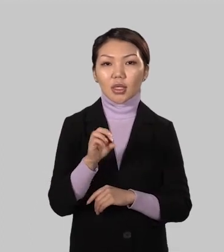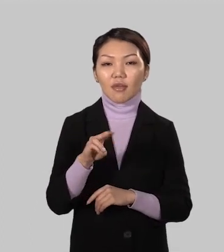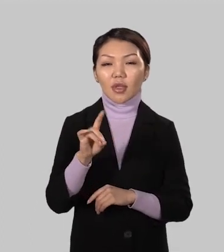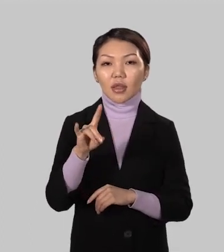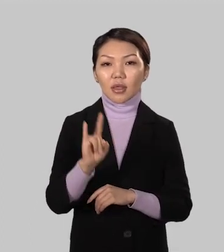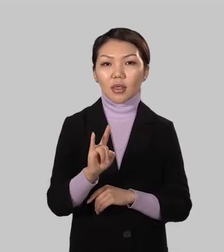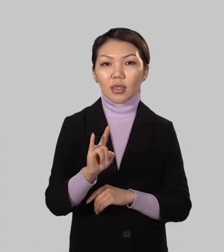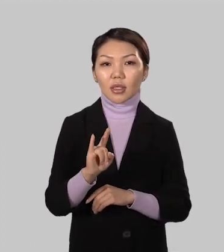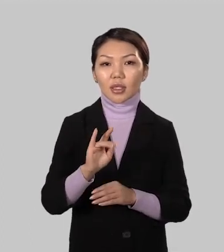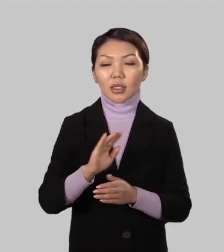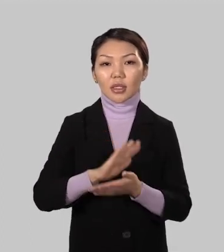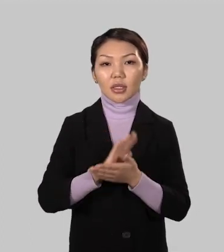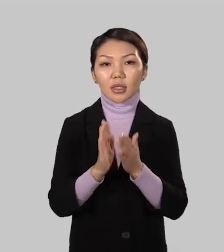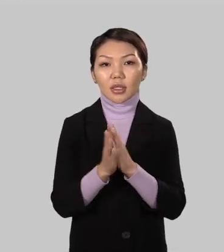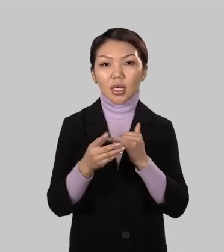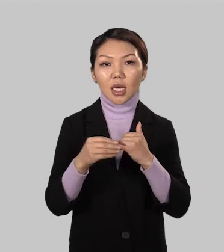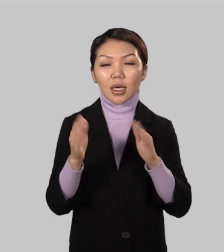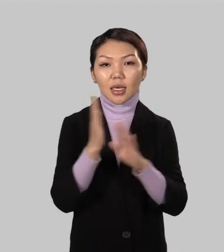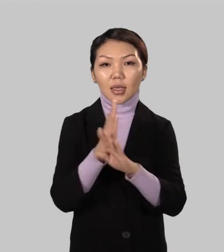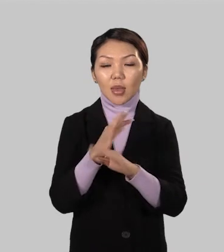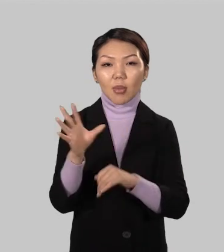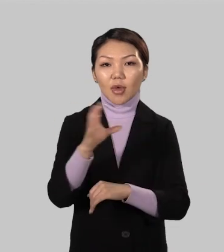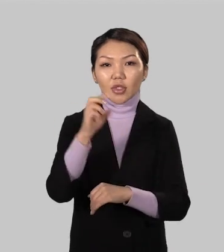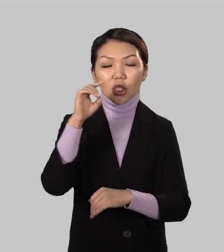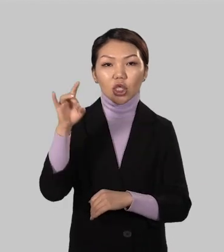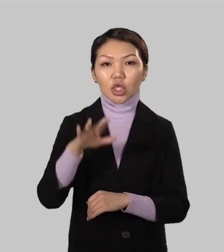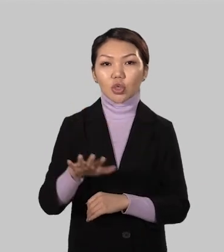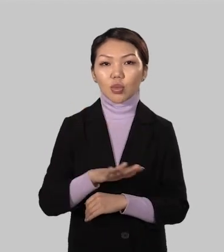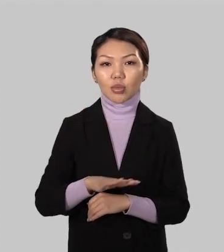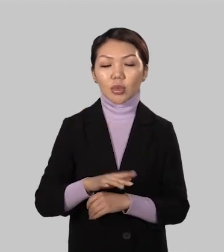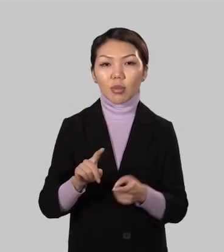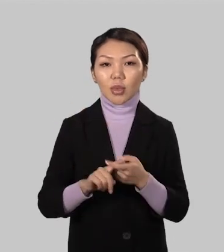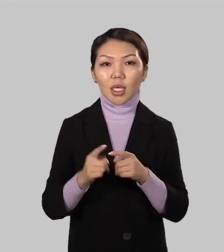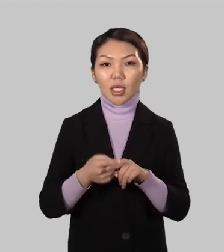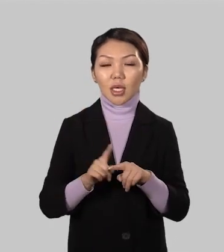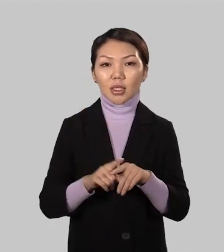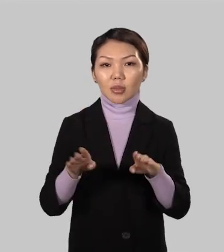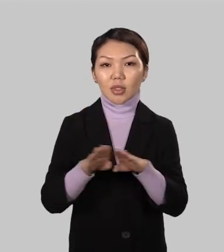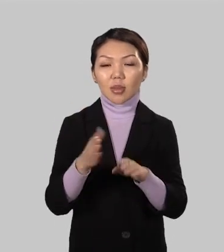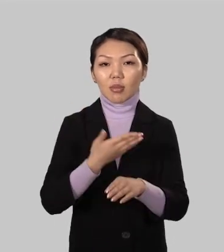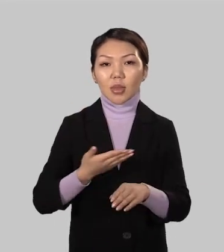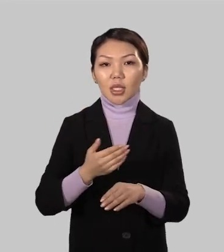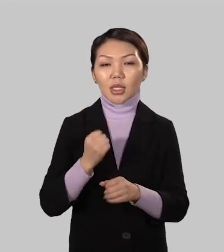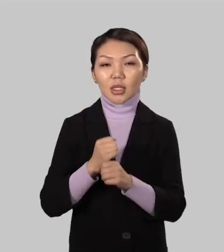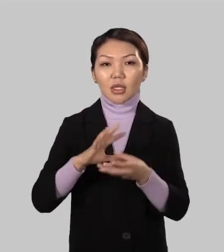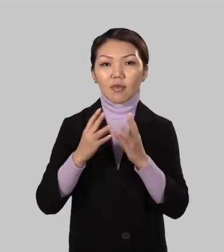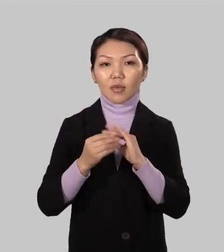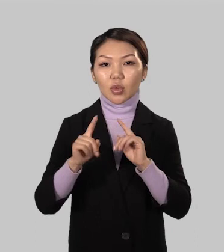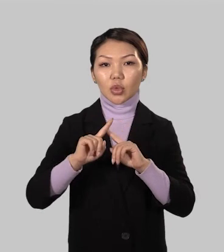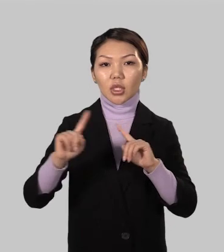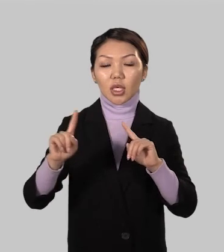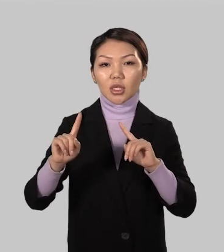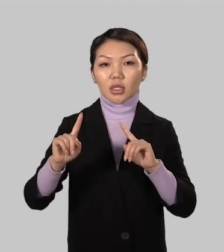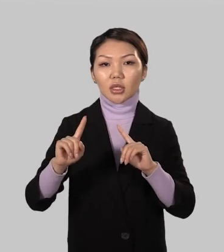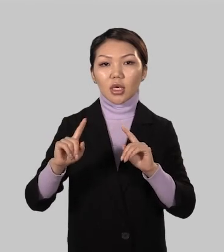климатом по всей республике благодаря этим сравнением мы и делаем вывод об уникальности